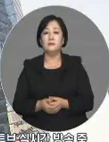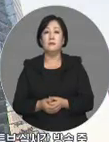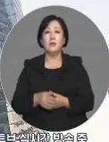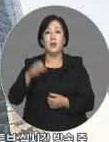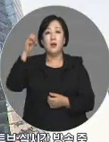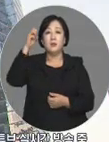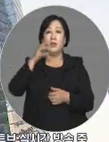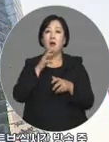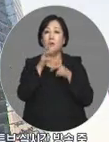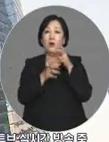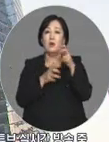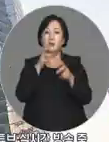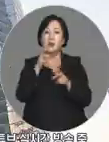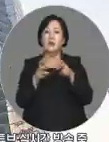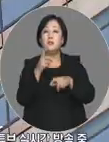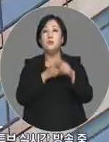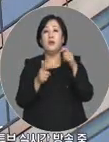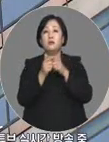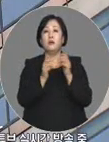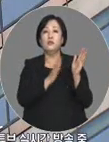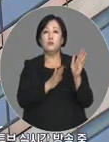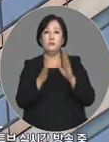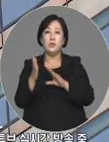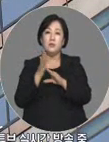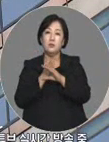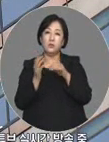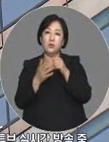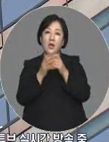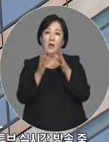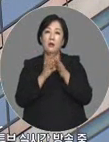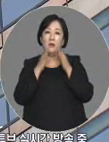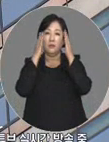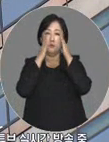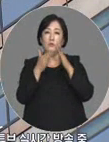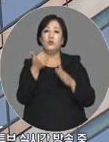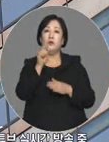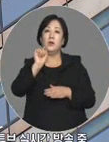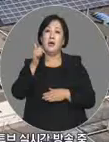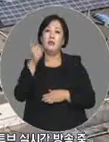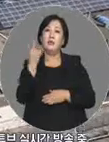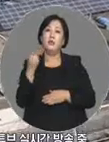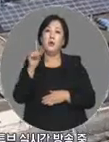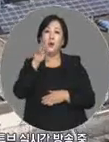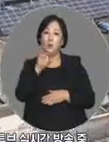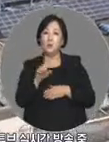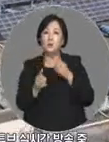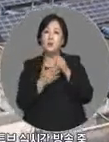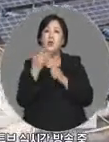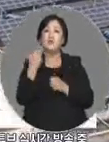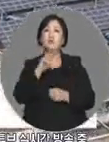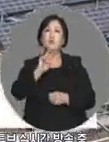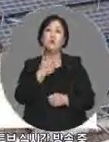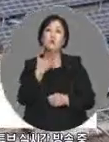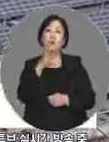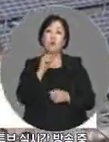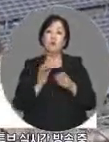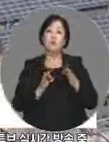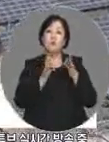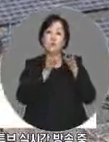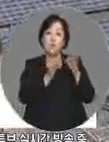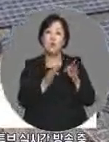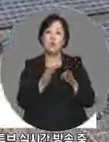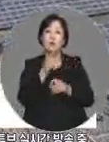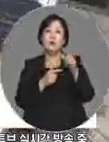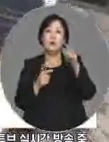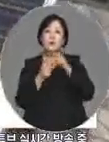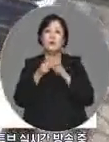태양광 산업에 훈풍이 불면서 관련 산업에 집중 투자하고 있는 하나솔루션. 7,600억 원을 투자해